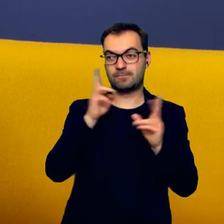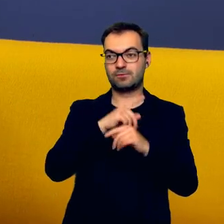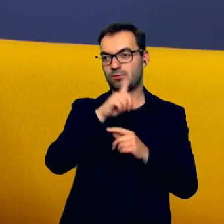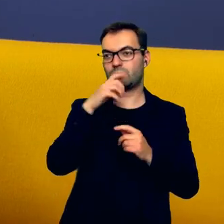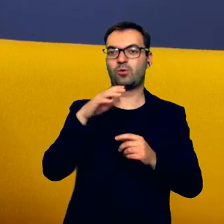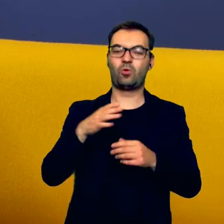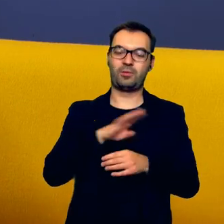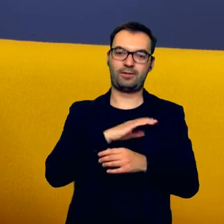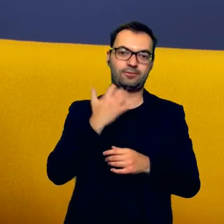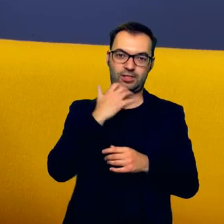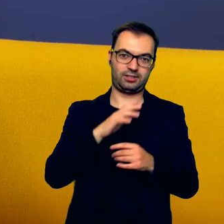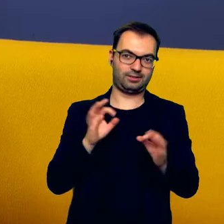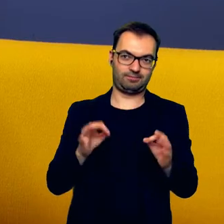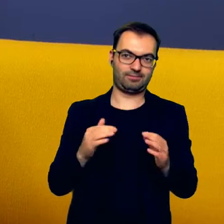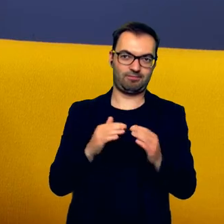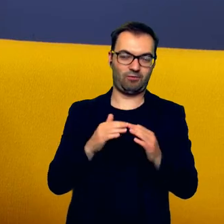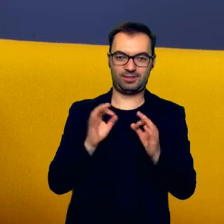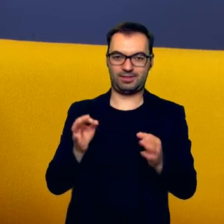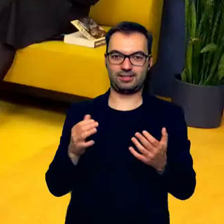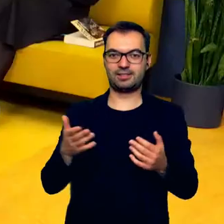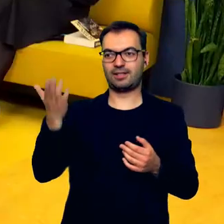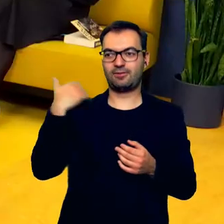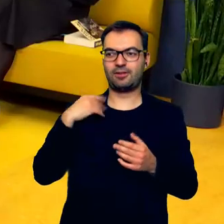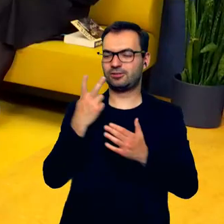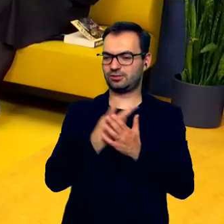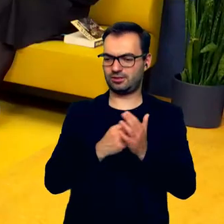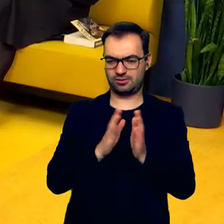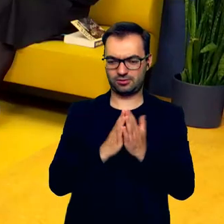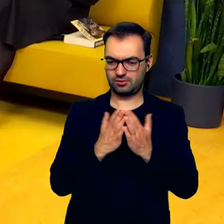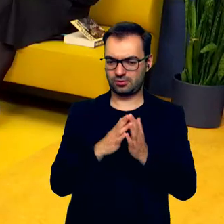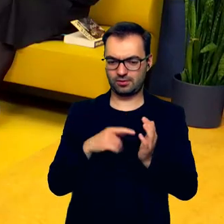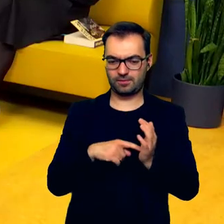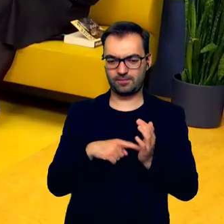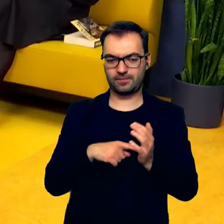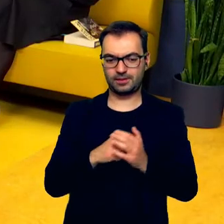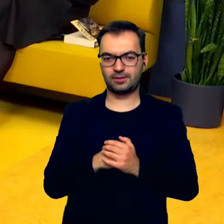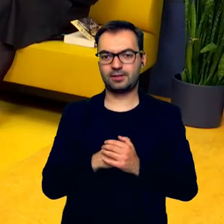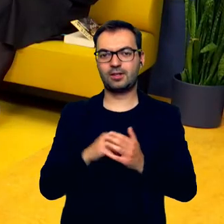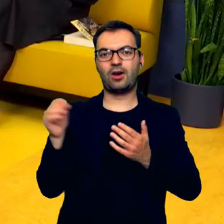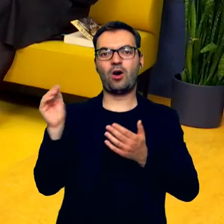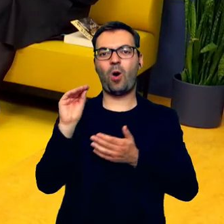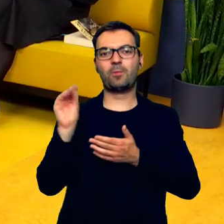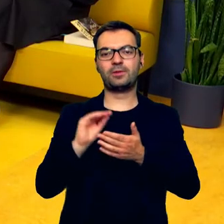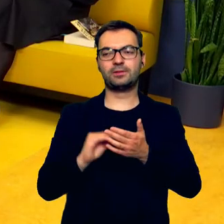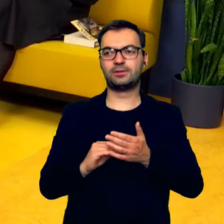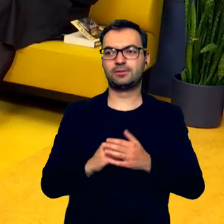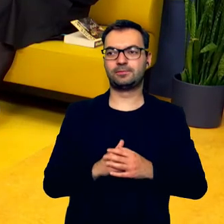ludzie umierali znacznie szybciej niż dzisiaj. Tak, kiedyś czytałem pewną książkę, której był opis.